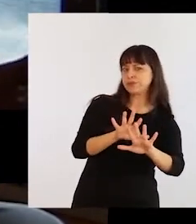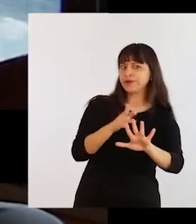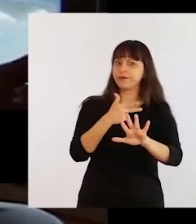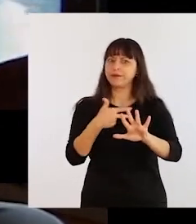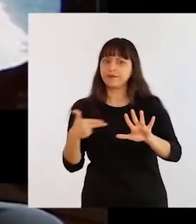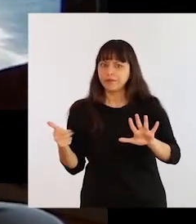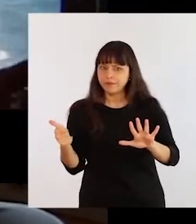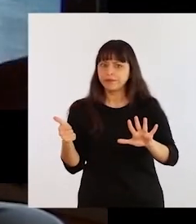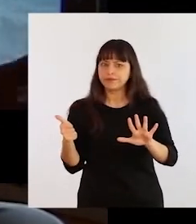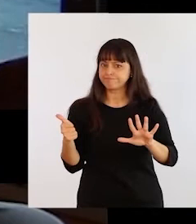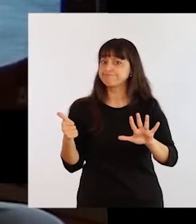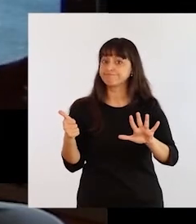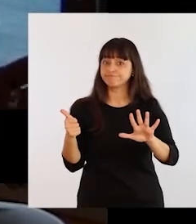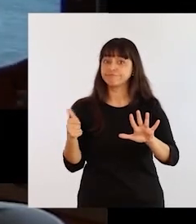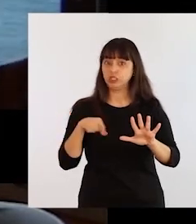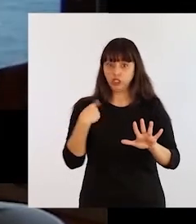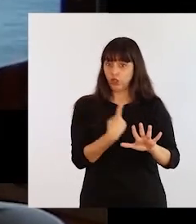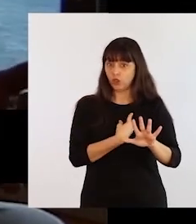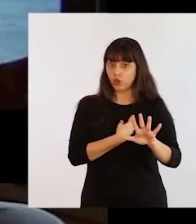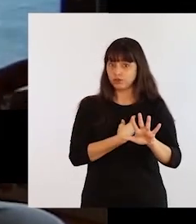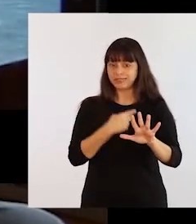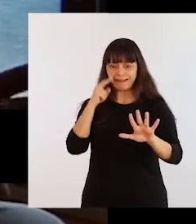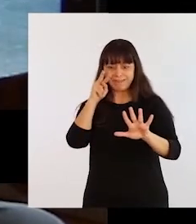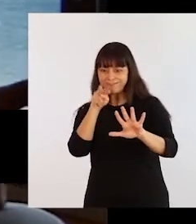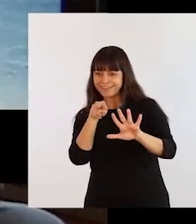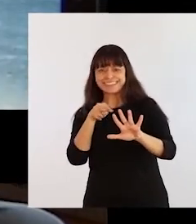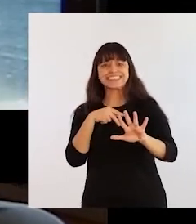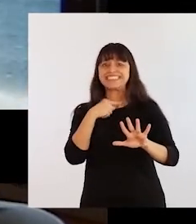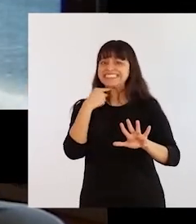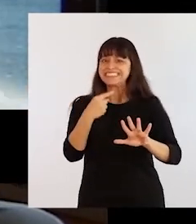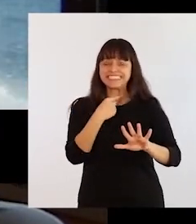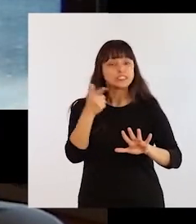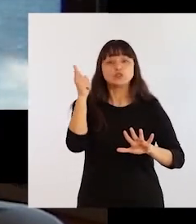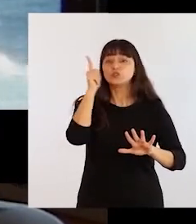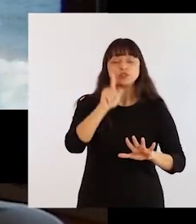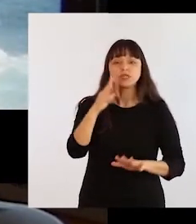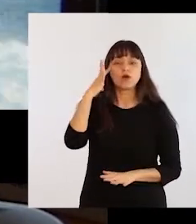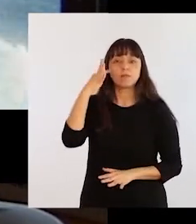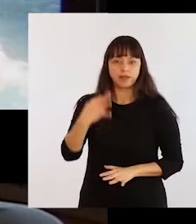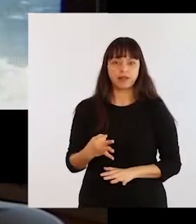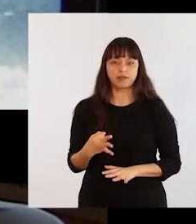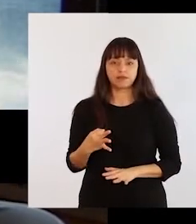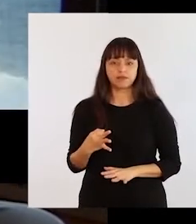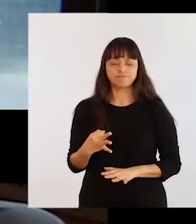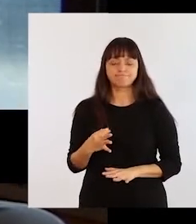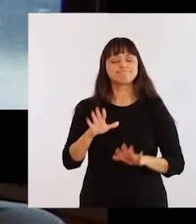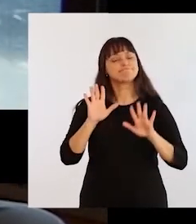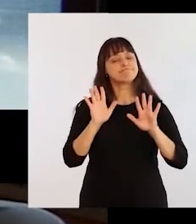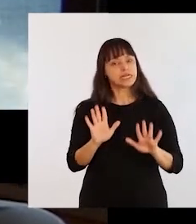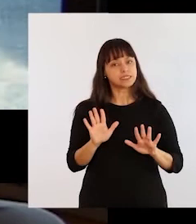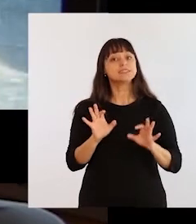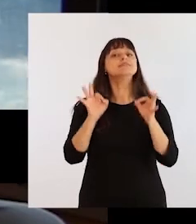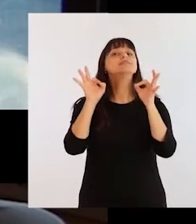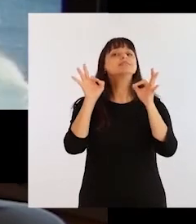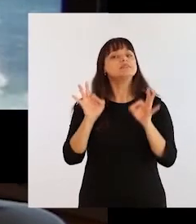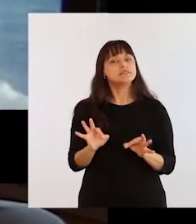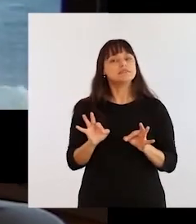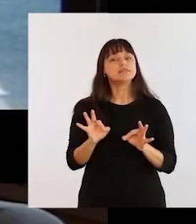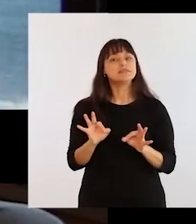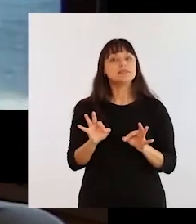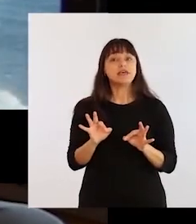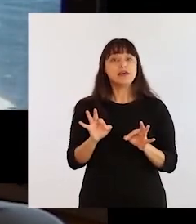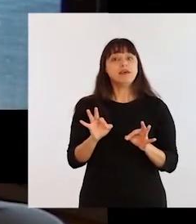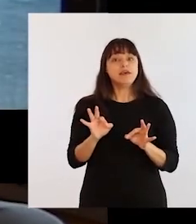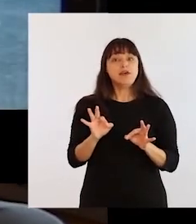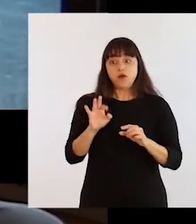faut comprendre. Si on ne comprend pas, qu'est-ce que c'est que... Etc. etc. Et je vous assure